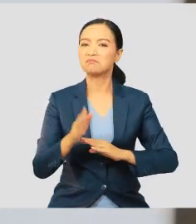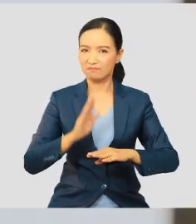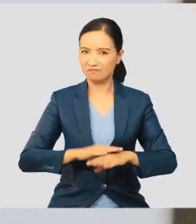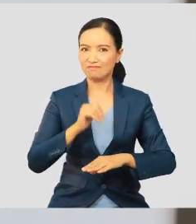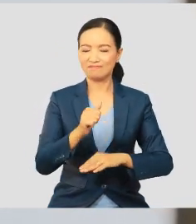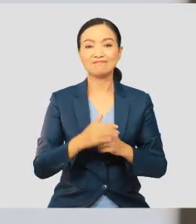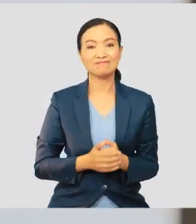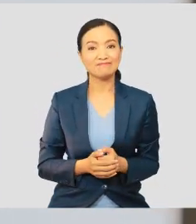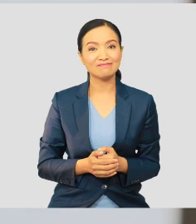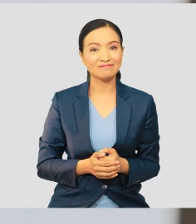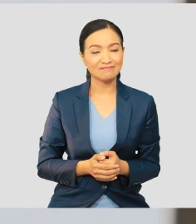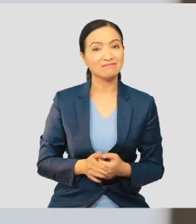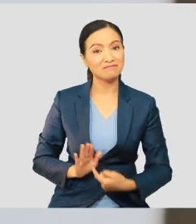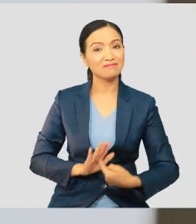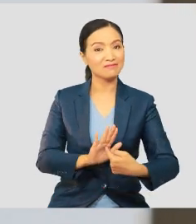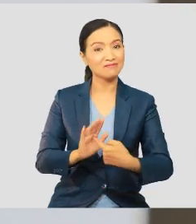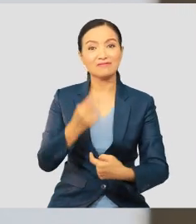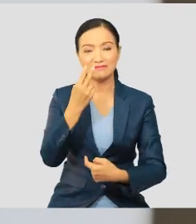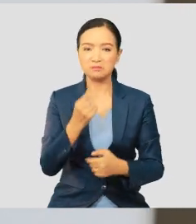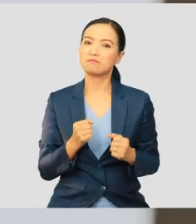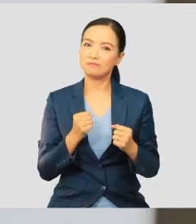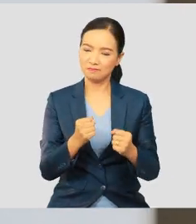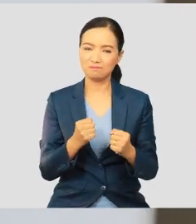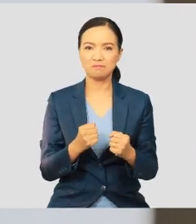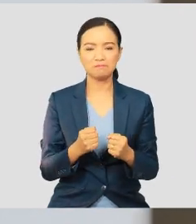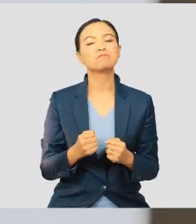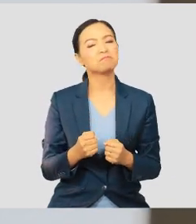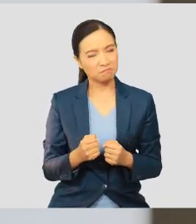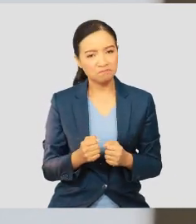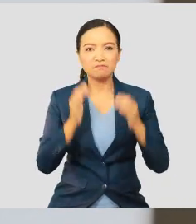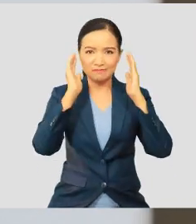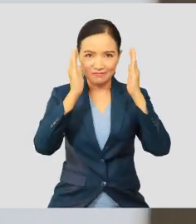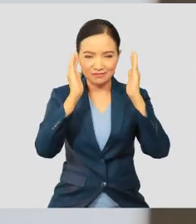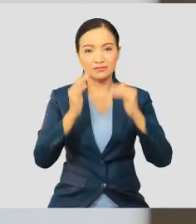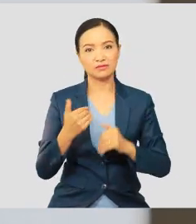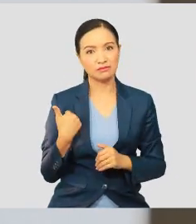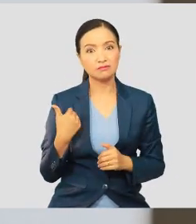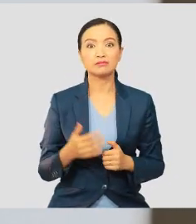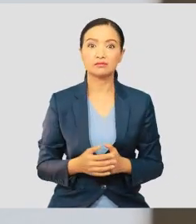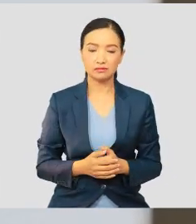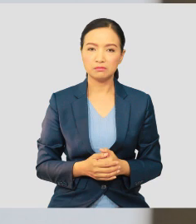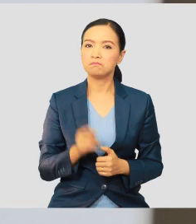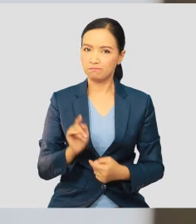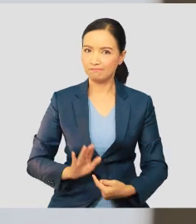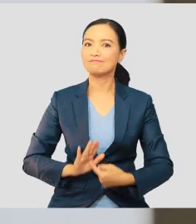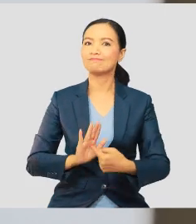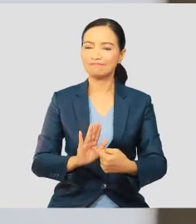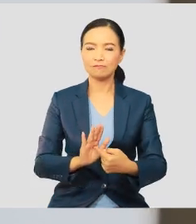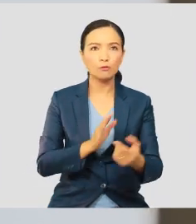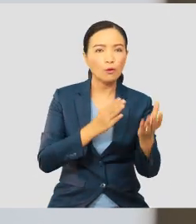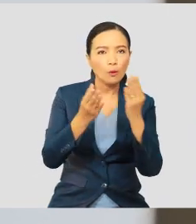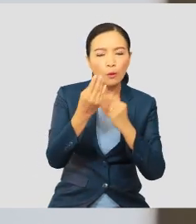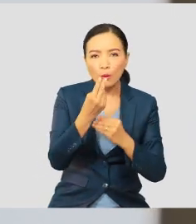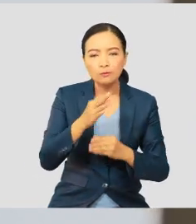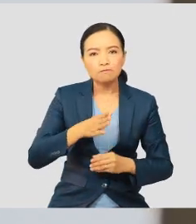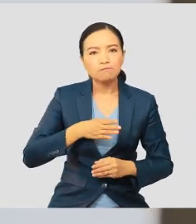ซึ่งก็ได้แสดงให้เห็นถึงความมุ่งมั่นความเพียรความพยายามนะครับแล้วก็เป็นต้นแบบเป็นแร